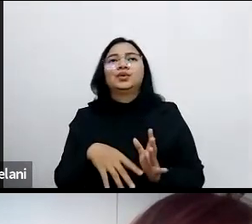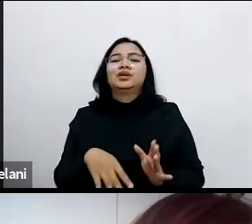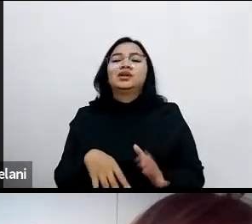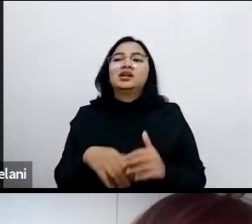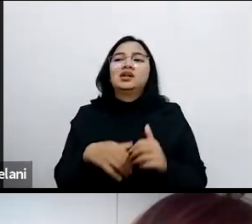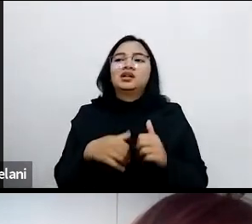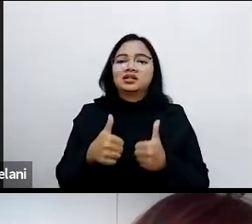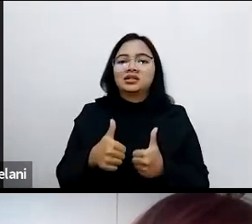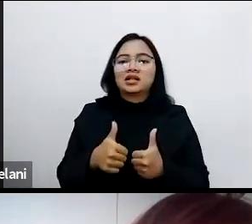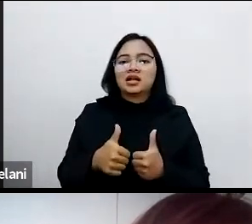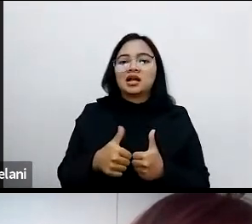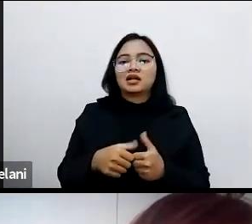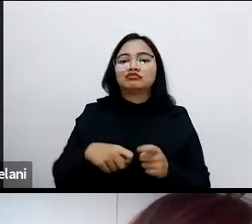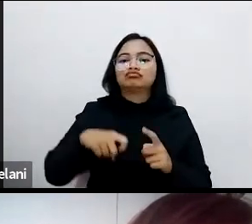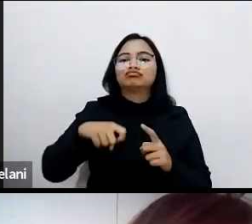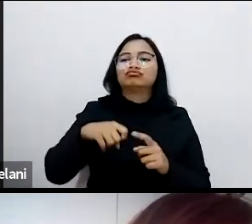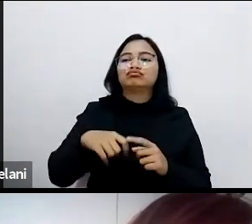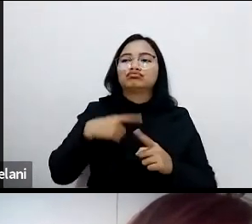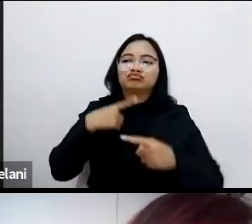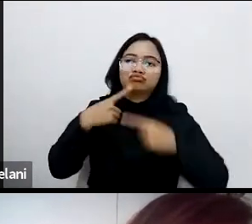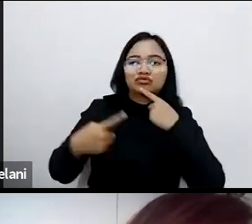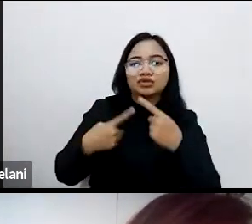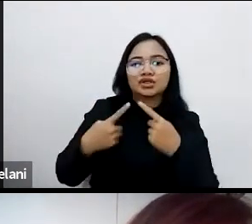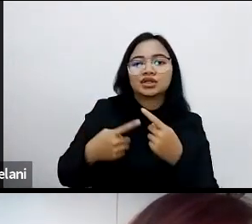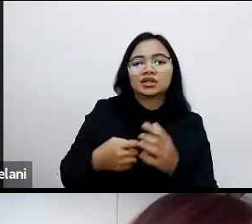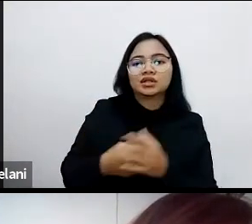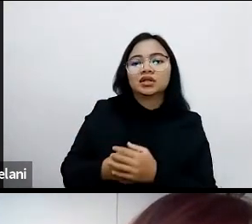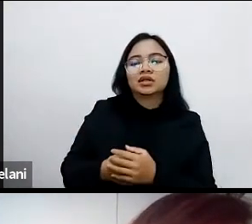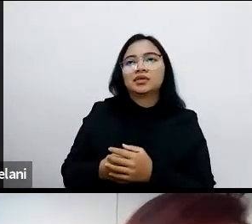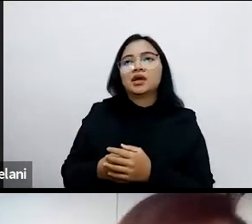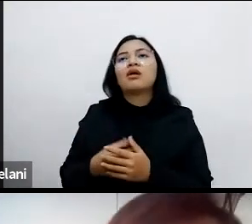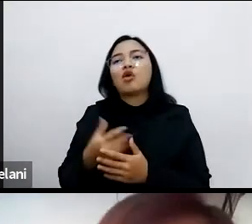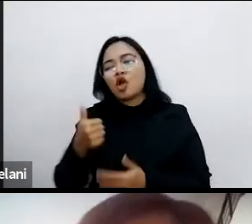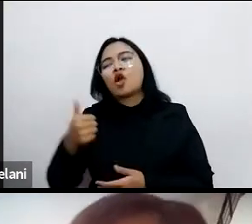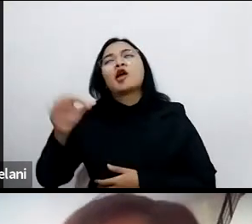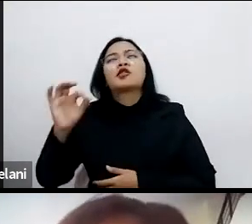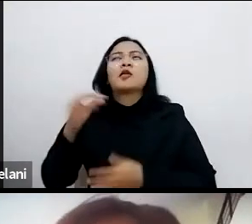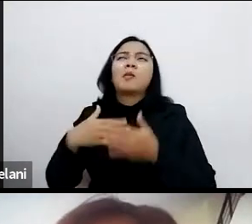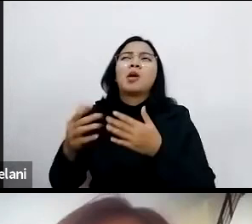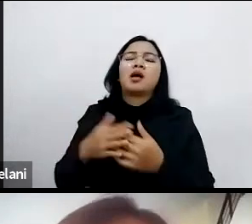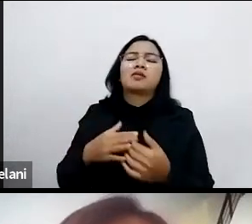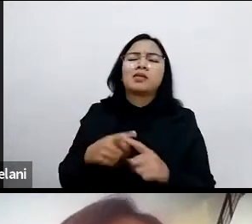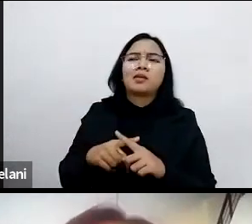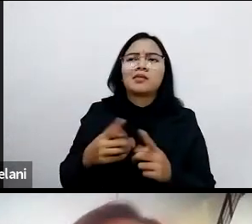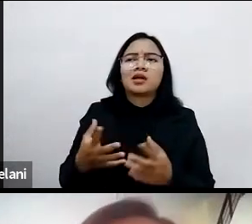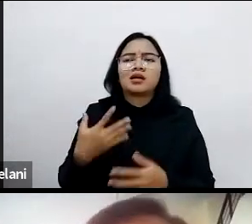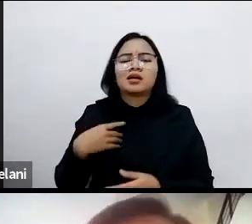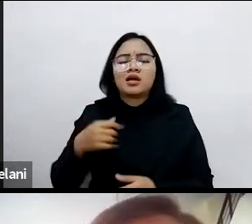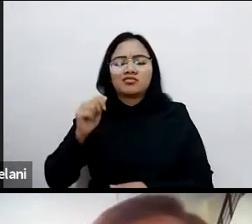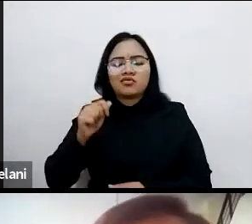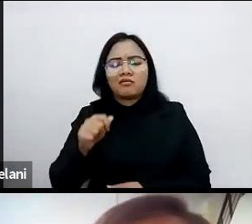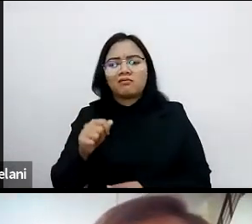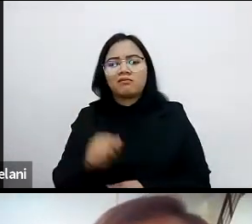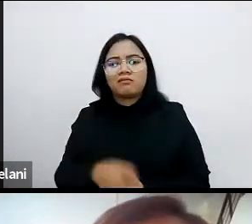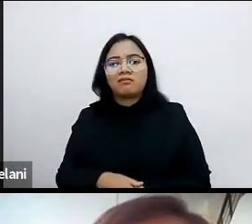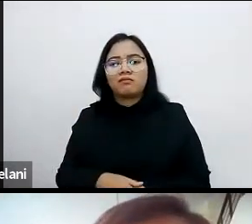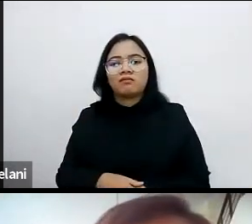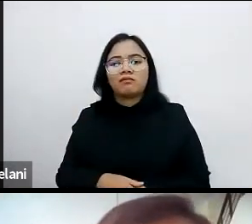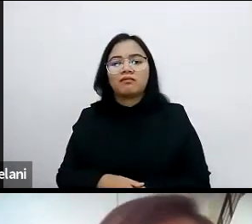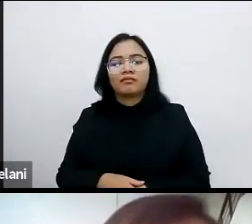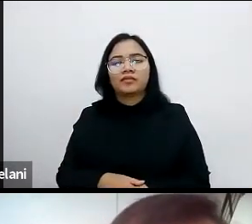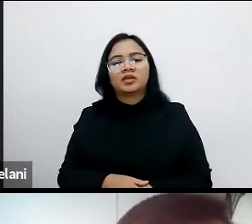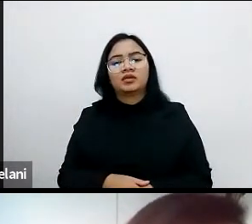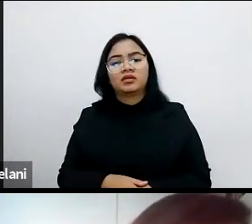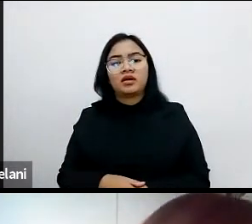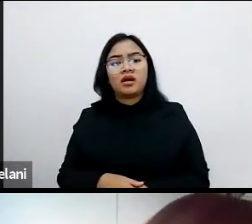kenapa sih Mbak kampus kita ini masih sangat kompromi terhadap kekerasan seksual? Dan bahkan kalau kita berkaca di kampus-kampus